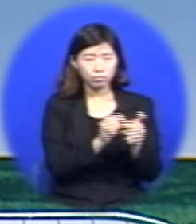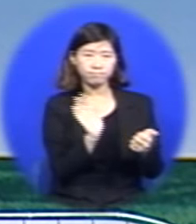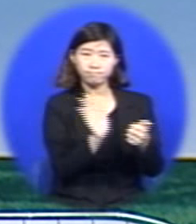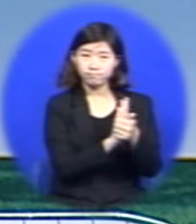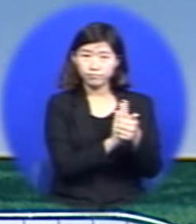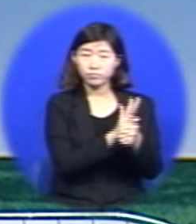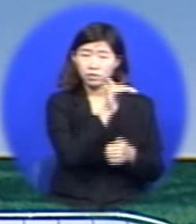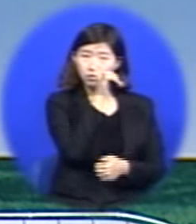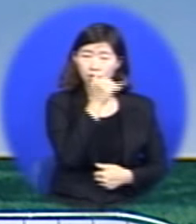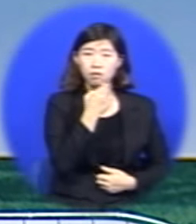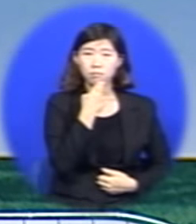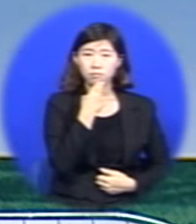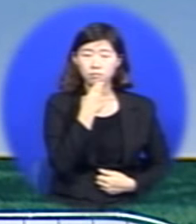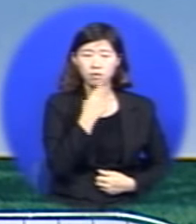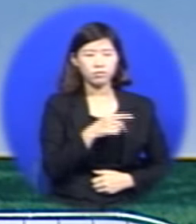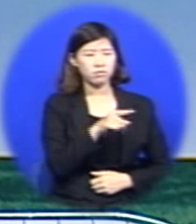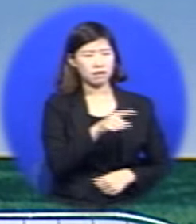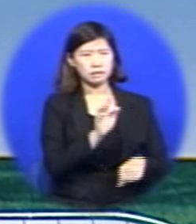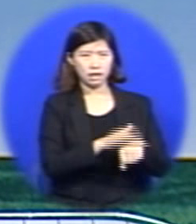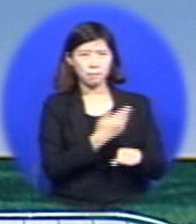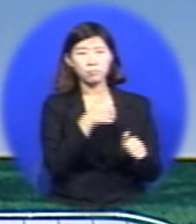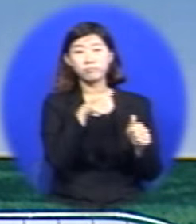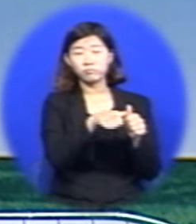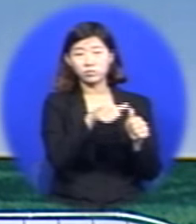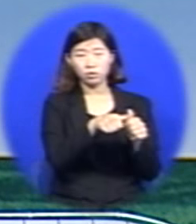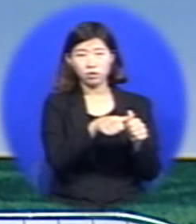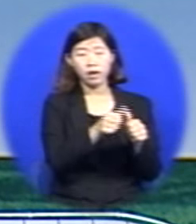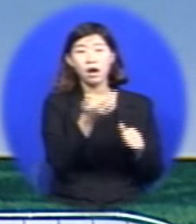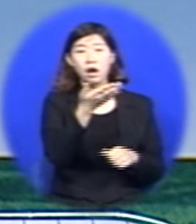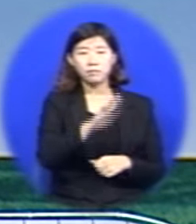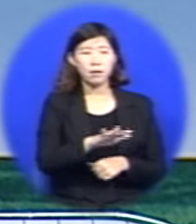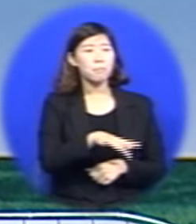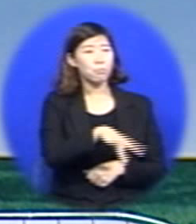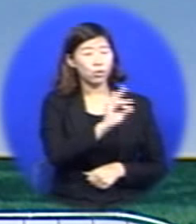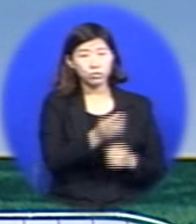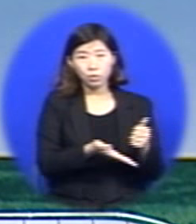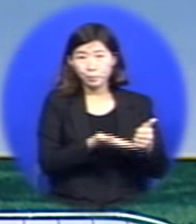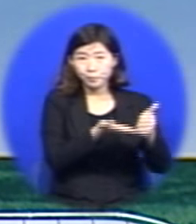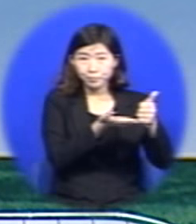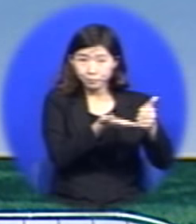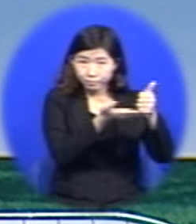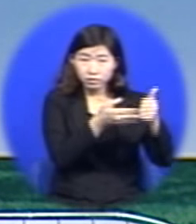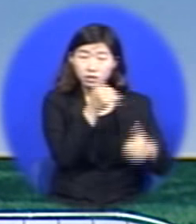내가 그 사람의 잘못을 지적하지만 먼저 그 사람을 존경했는가?